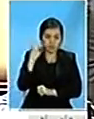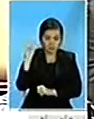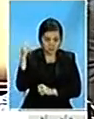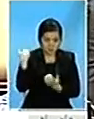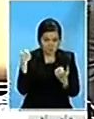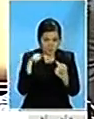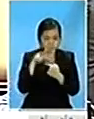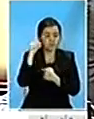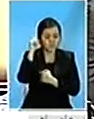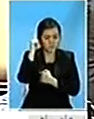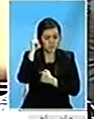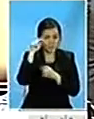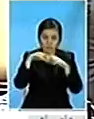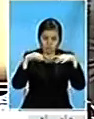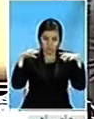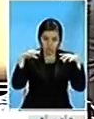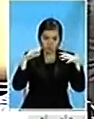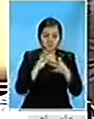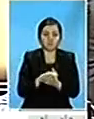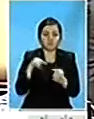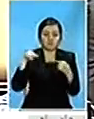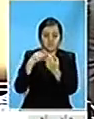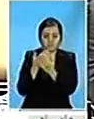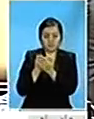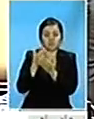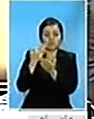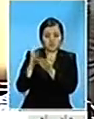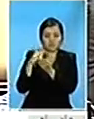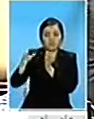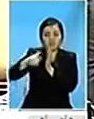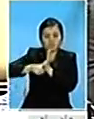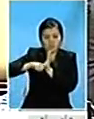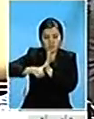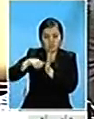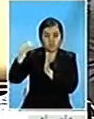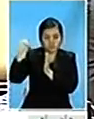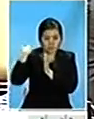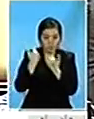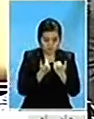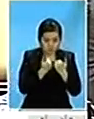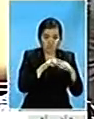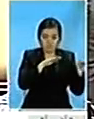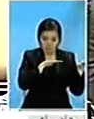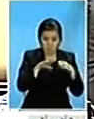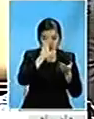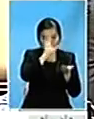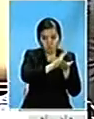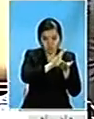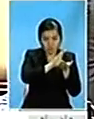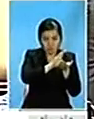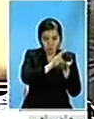าจะมีความเข้าใจที่คลาดเคลื่อนเพราะในปีนี้เราได้มีการตั้งงบประมาณเพื่อเตรียมชำระหนี้ไว้สู